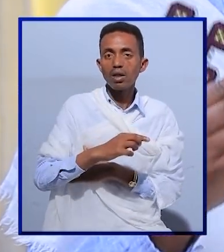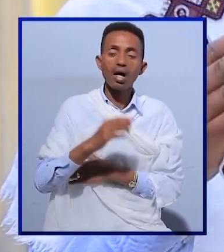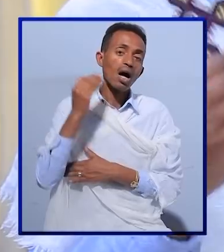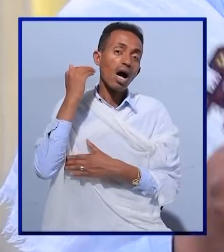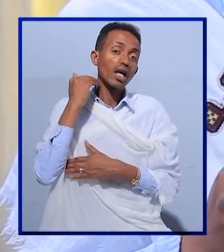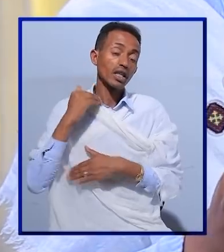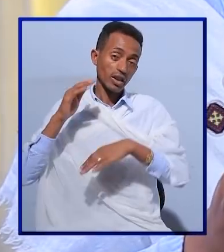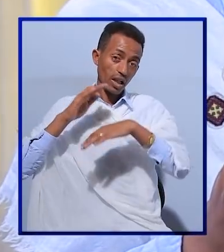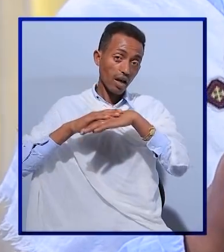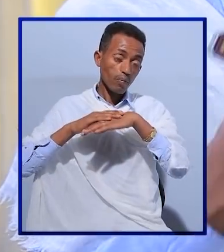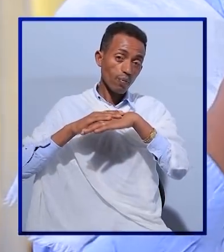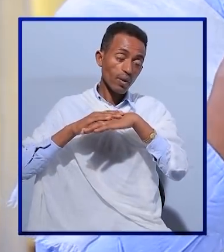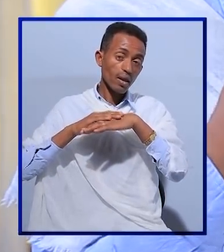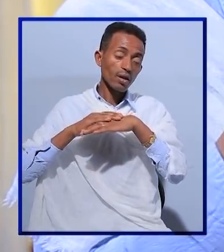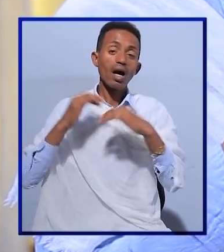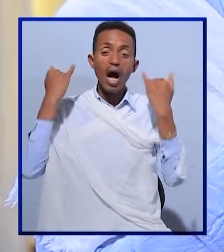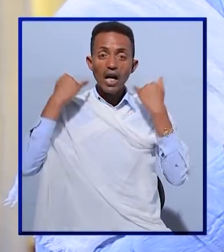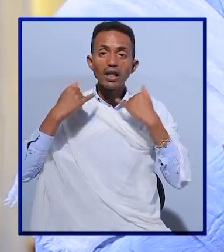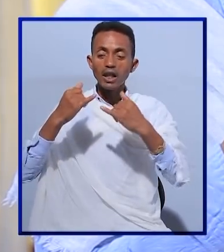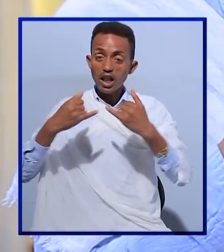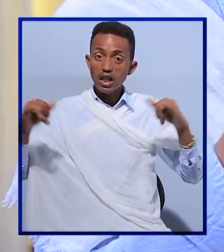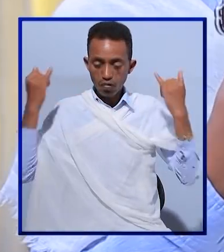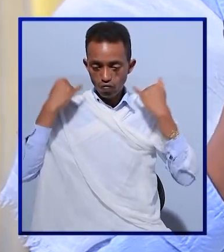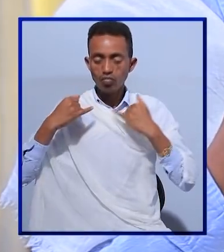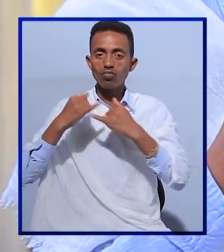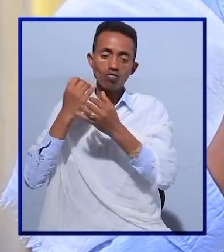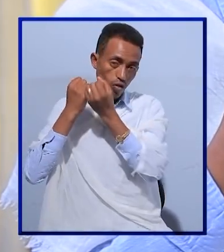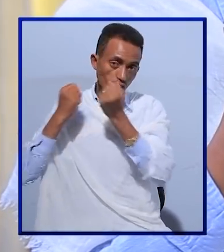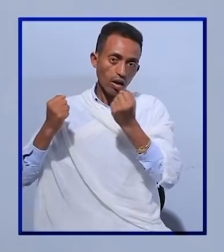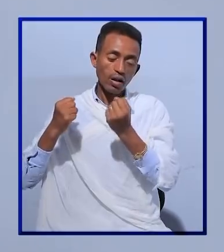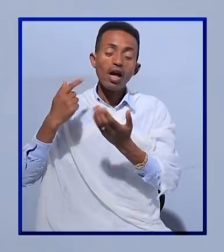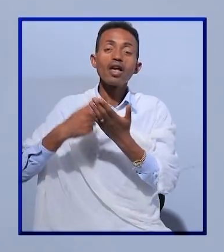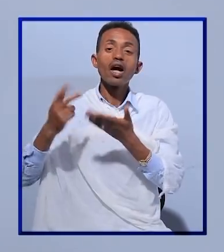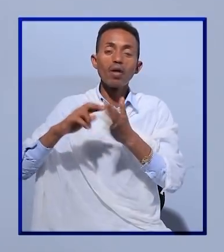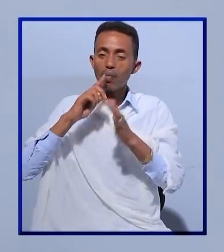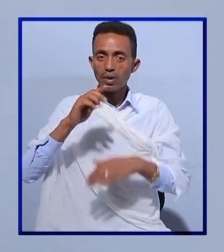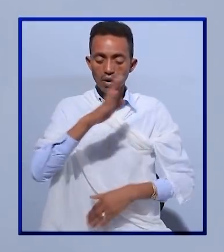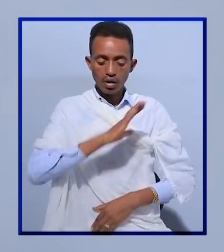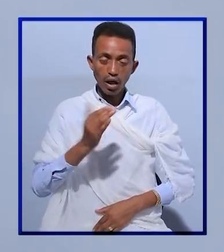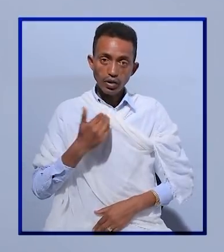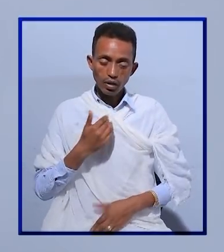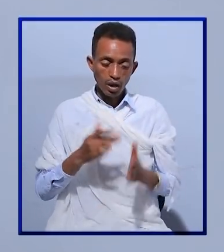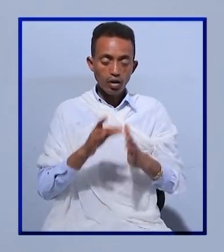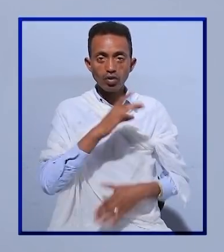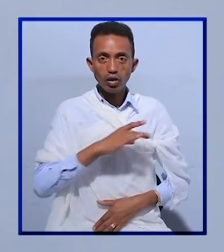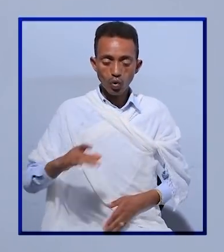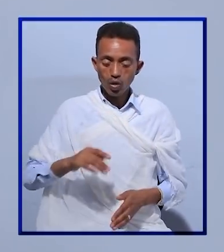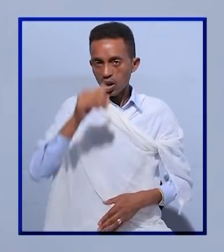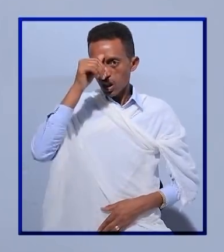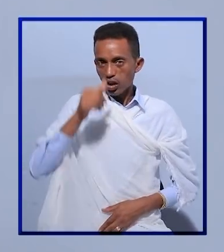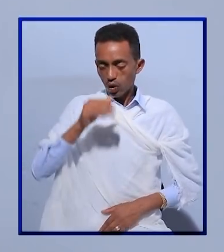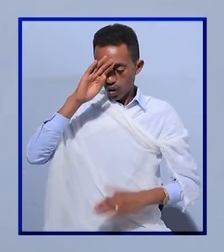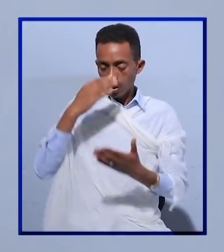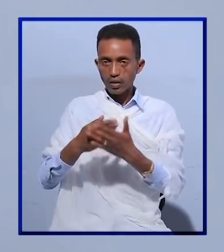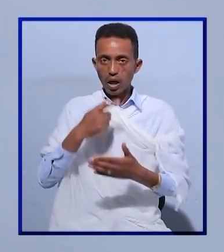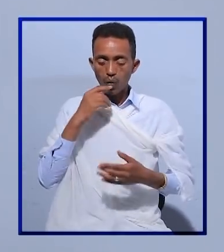በተፈጸመልን በዛን ዕለት በአንገታችን ላይ ማተብ እናስራለን። ያ ጌታችን